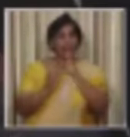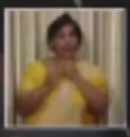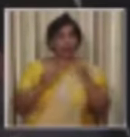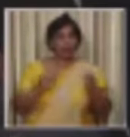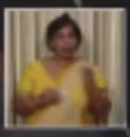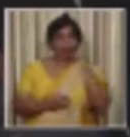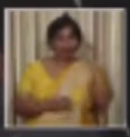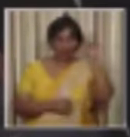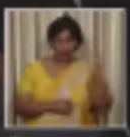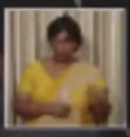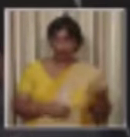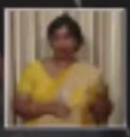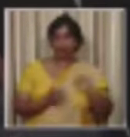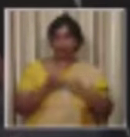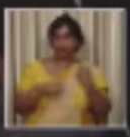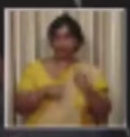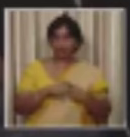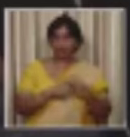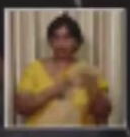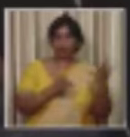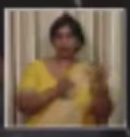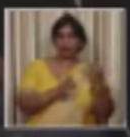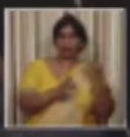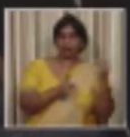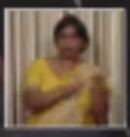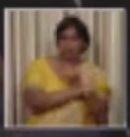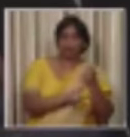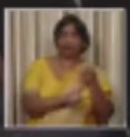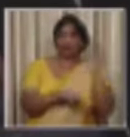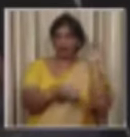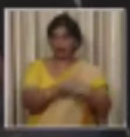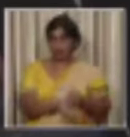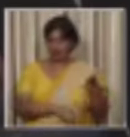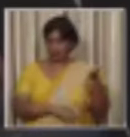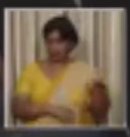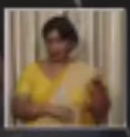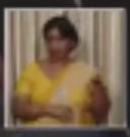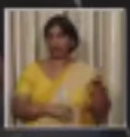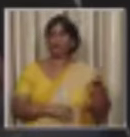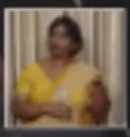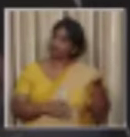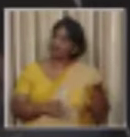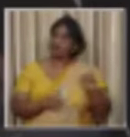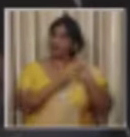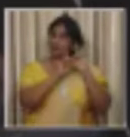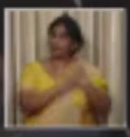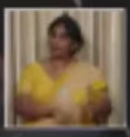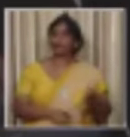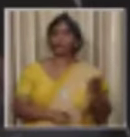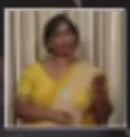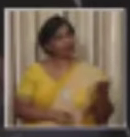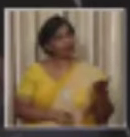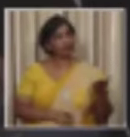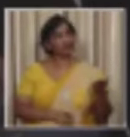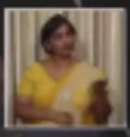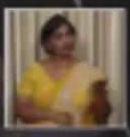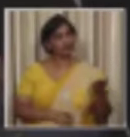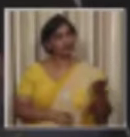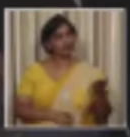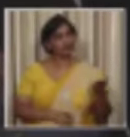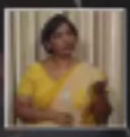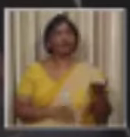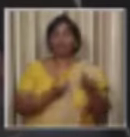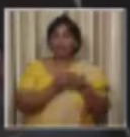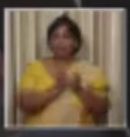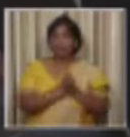නිවේදිකාවකට ලිංගිකව තවර කරන්න ගිහිල්ලා මාට්ටුච්ච කෙනෙක්. එහෙම කෙනෙක් එක්ක